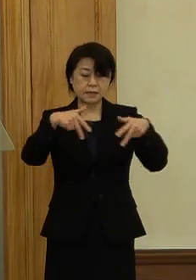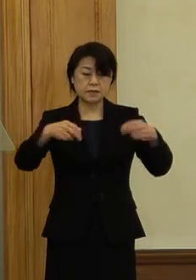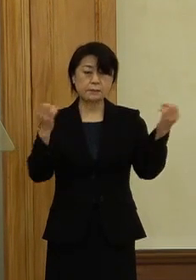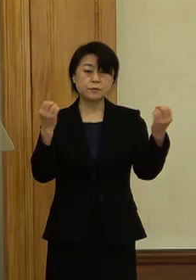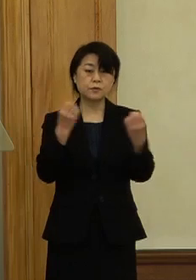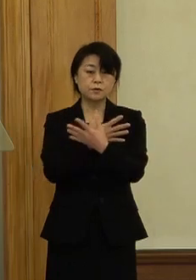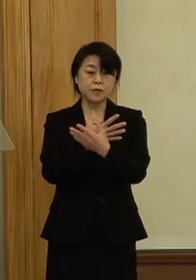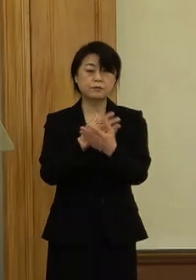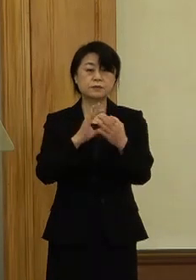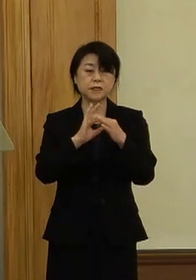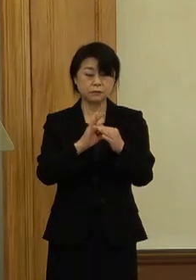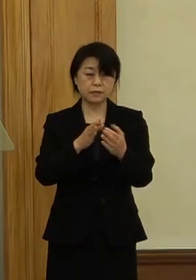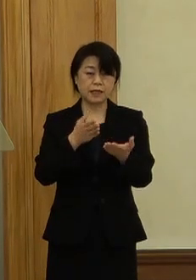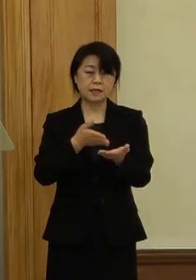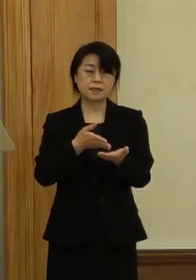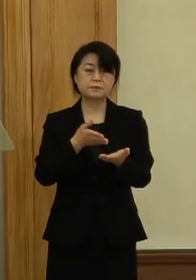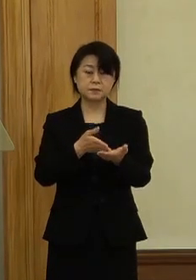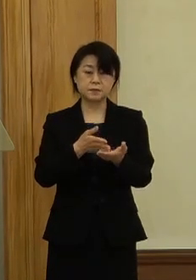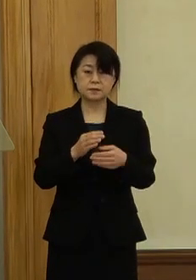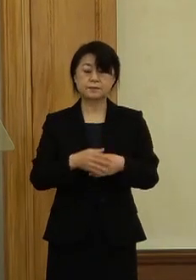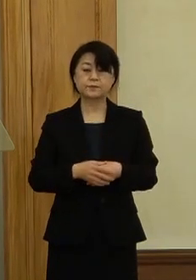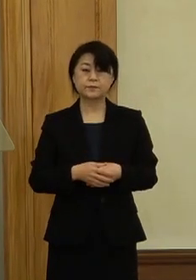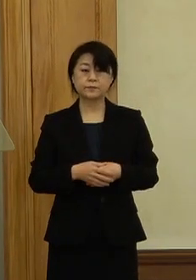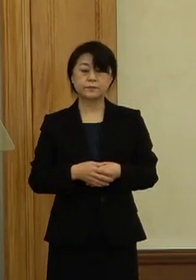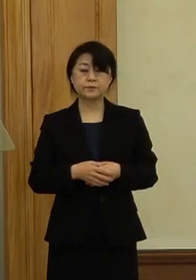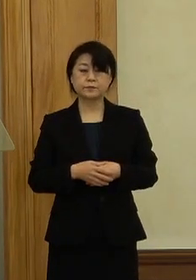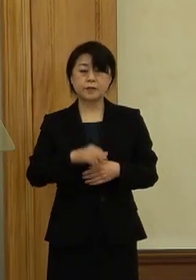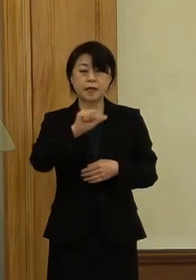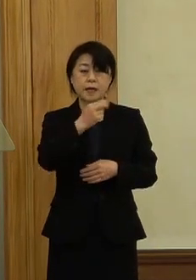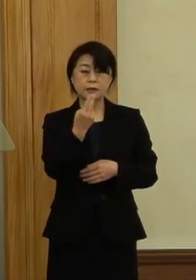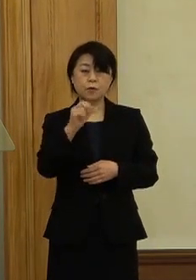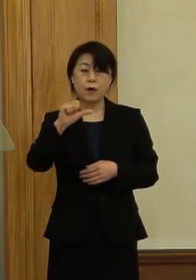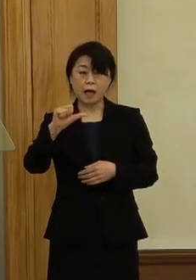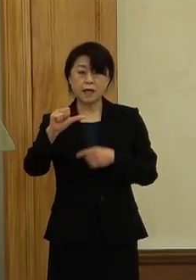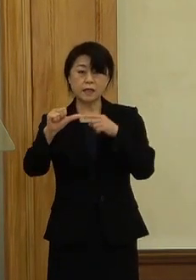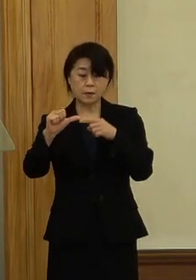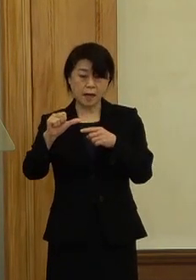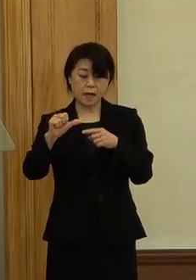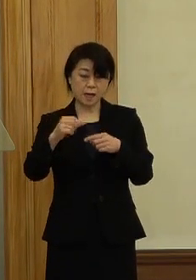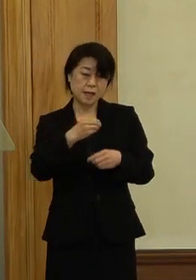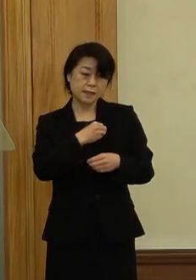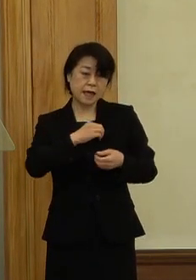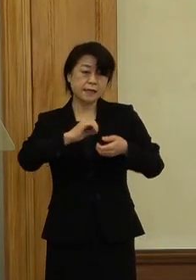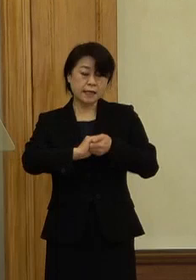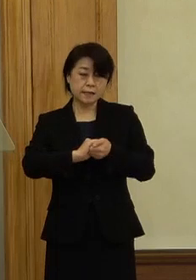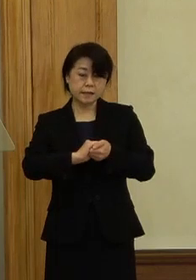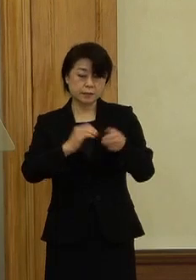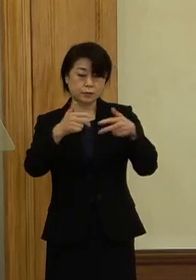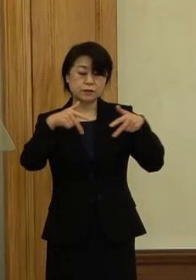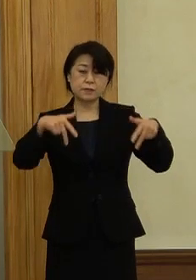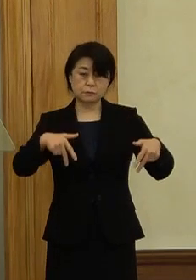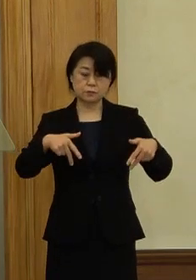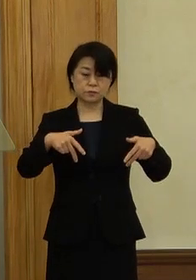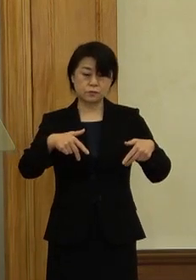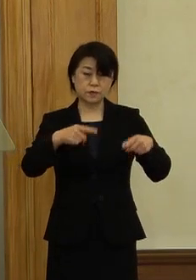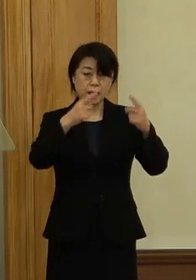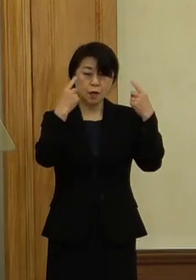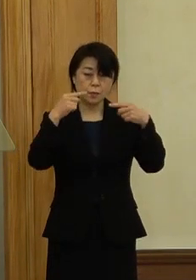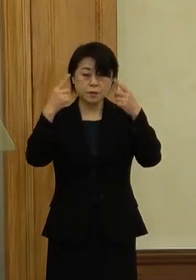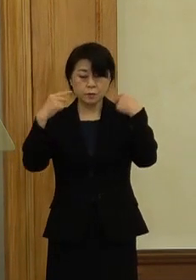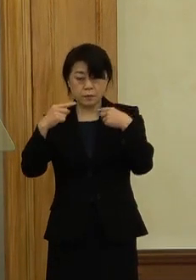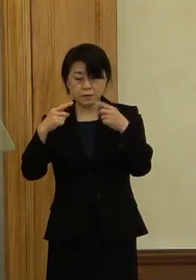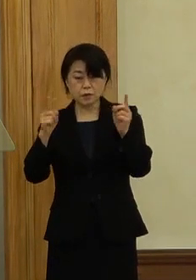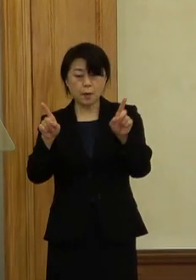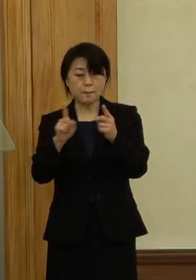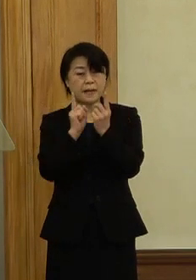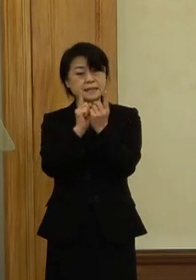ので、その今日はご案内です。このアドアでは会員限定のシステムによりまして個別マッチングを実施